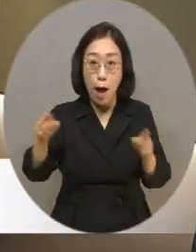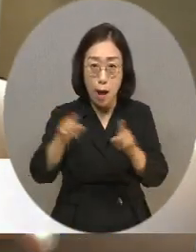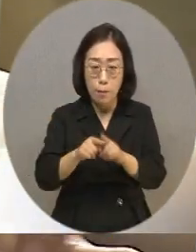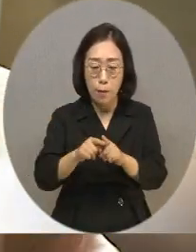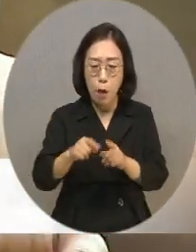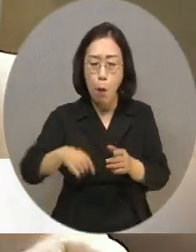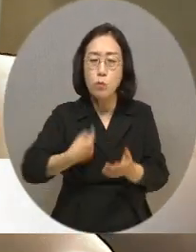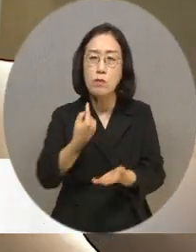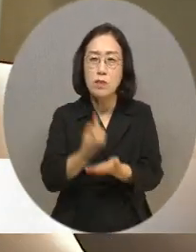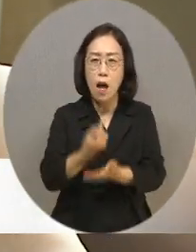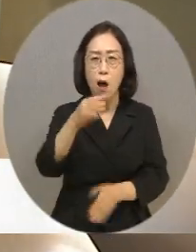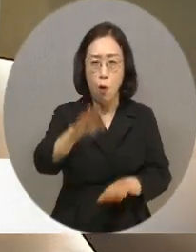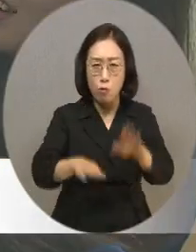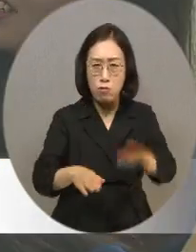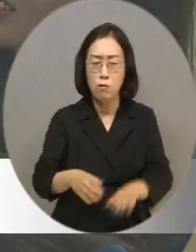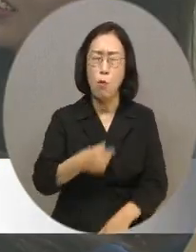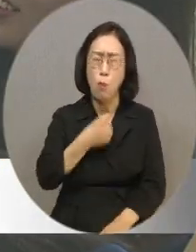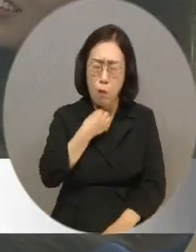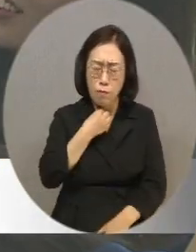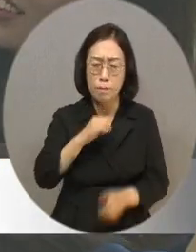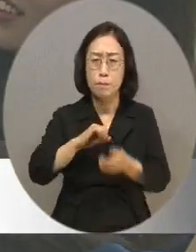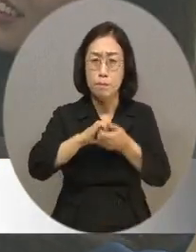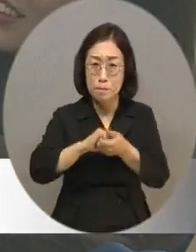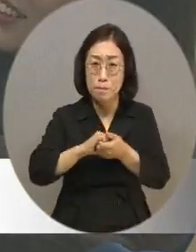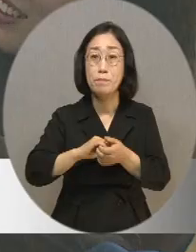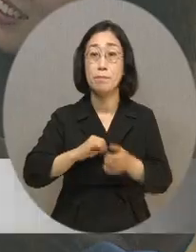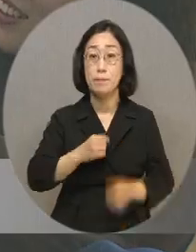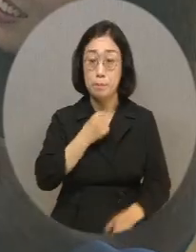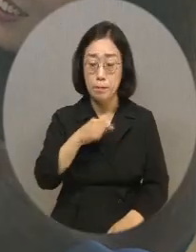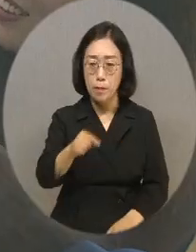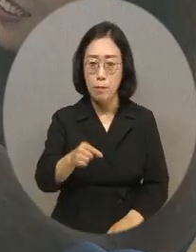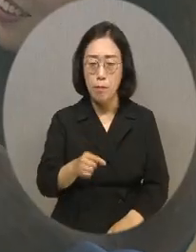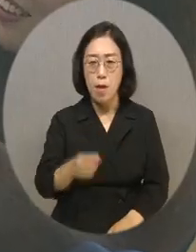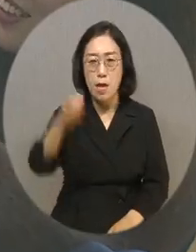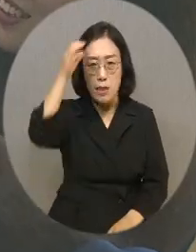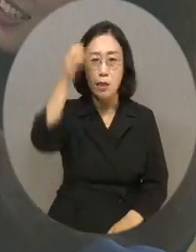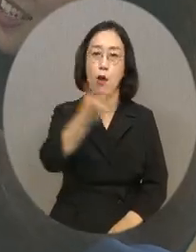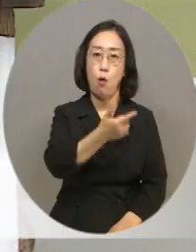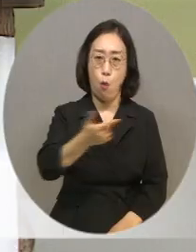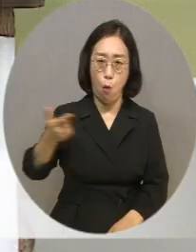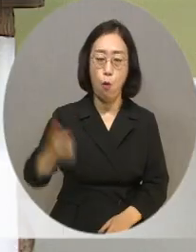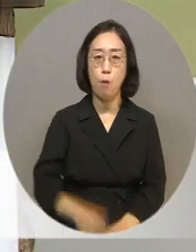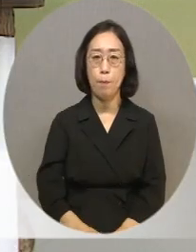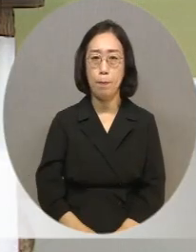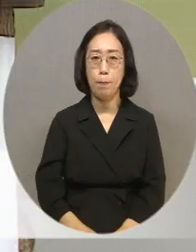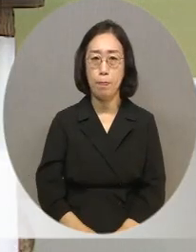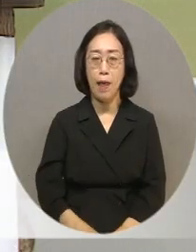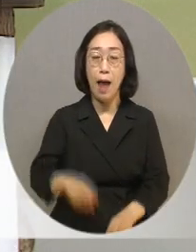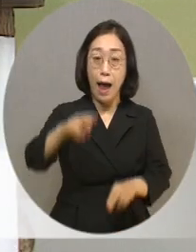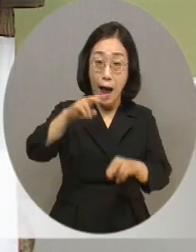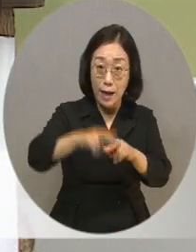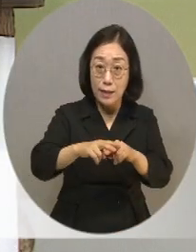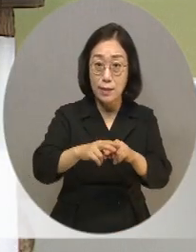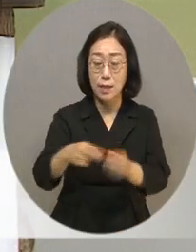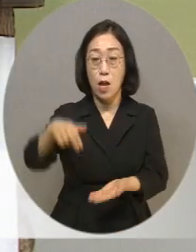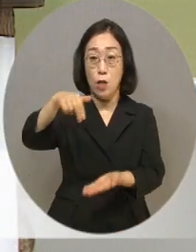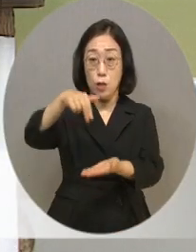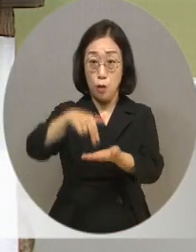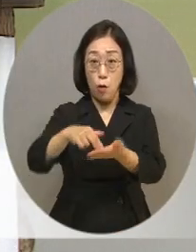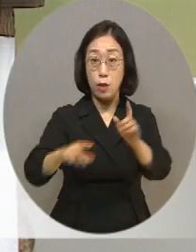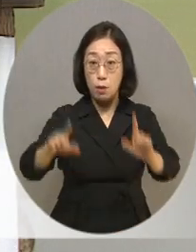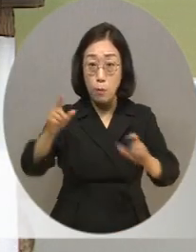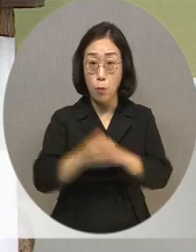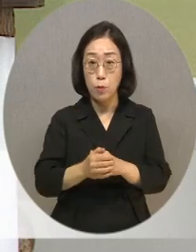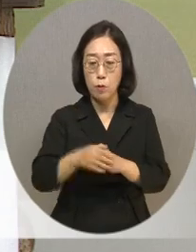독립보행은 오랜 바람이기에 이번 재활로봇 도입으로 인한 기대감이 큽니다. 오히려 앉은 자세나 서 있는 자세나